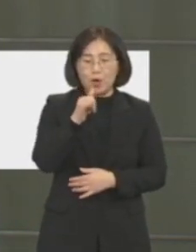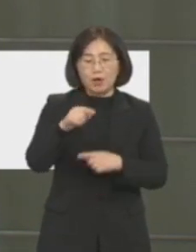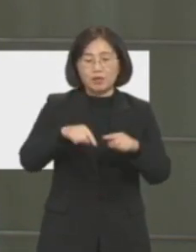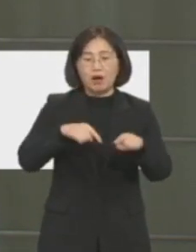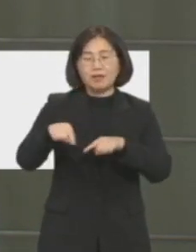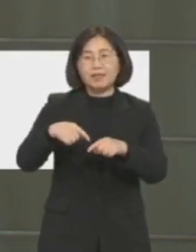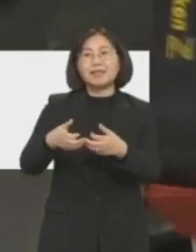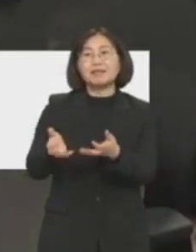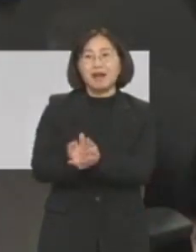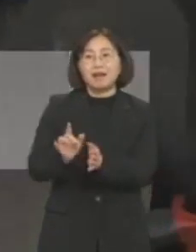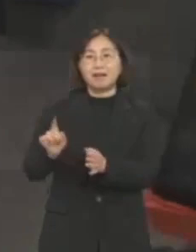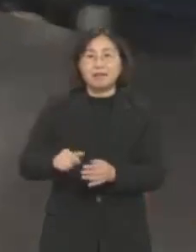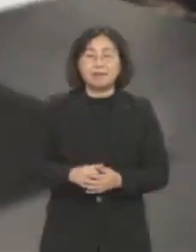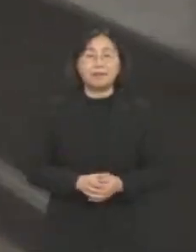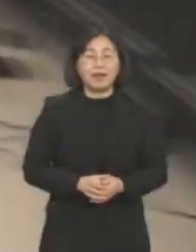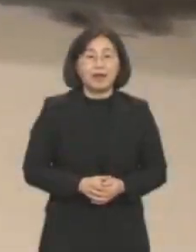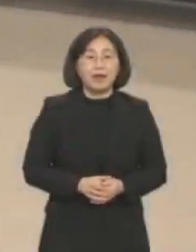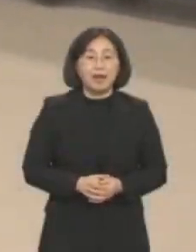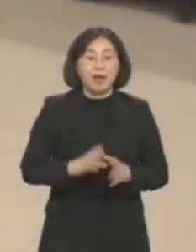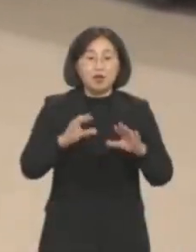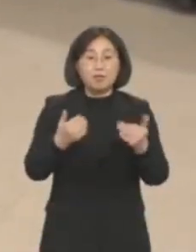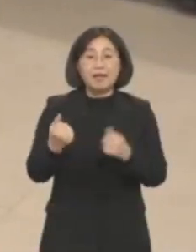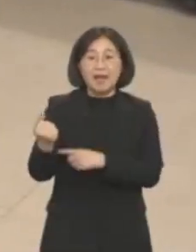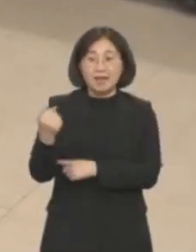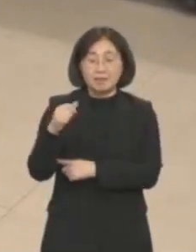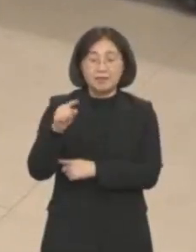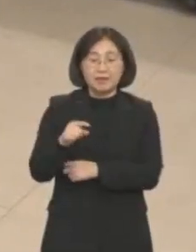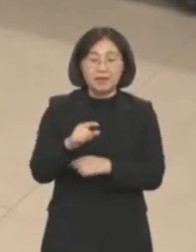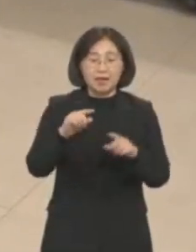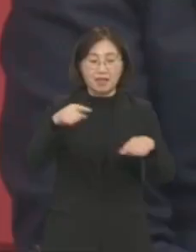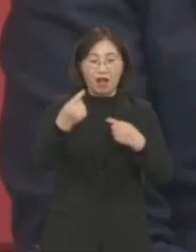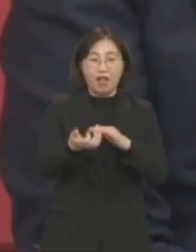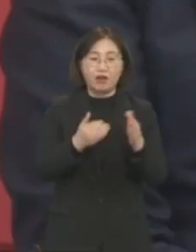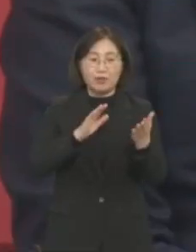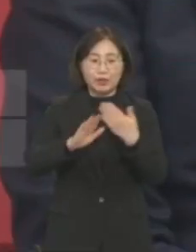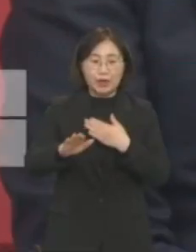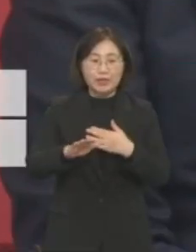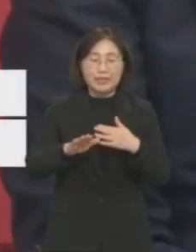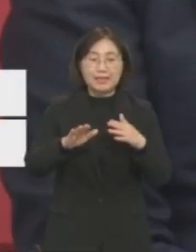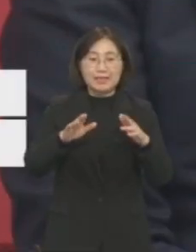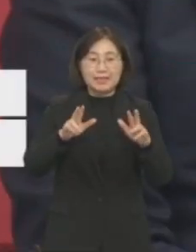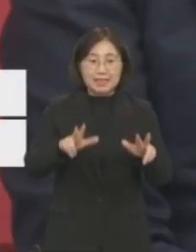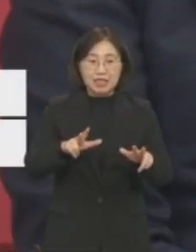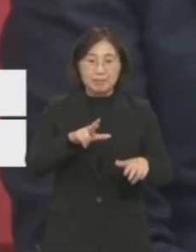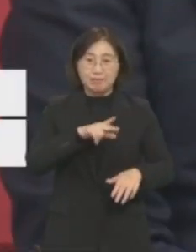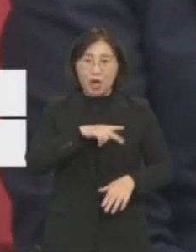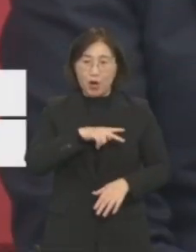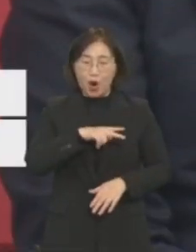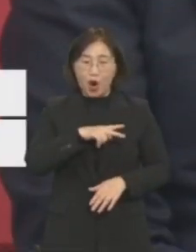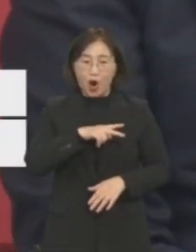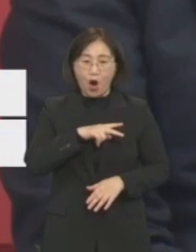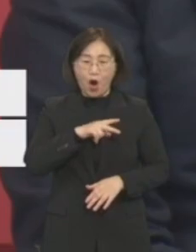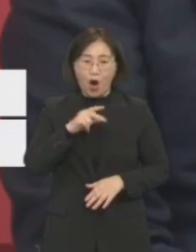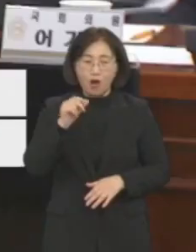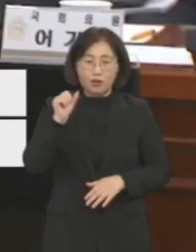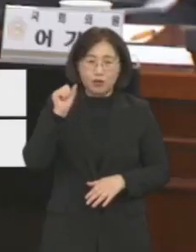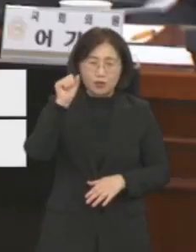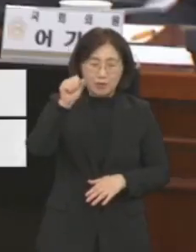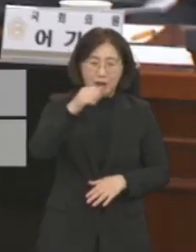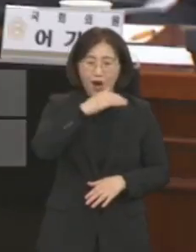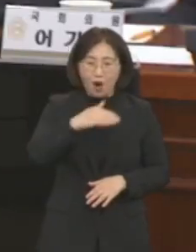정치 세력이다. 여기에 국민의힘에선 설 연휴 전으로 현역 컷오프 결과 등 공천 윤곽이 드러날 것으로